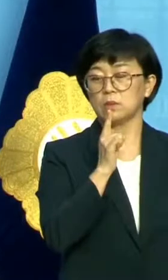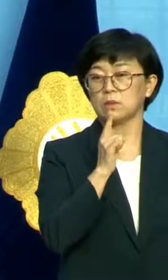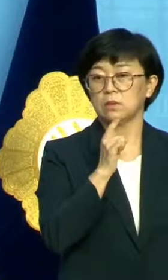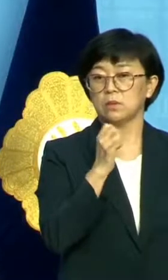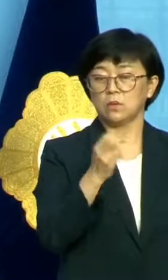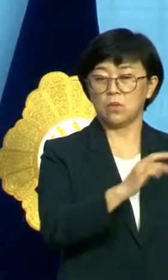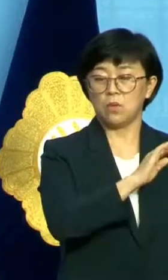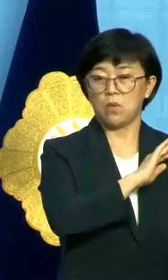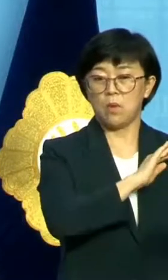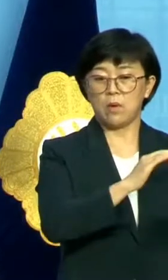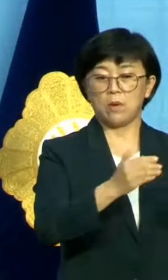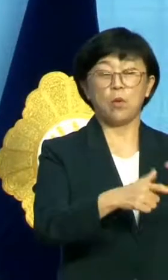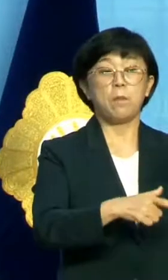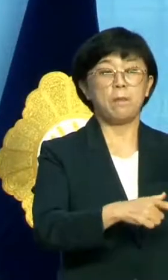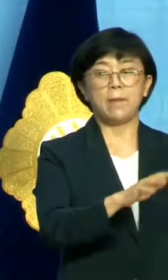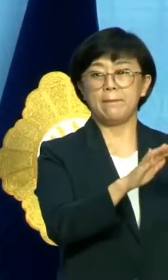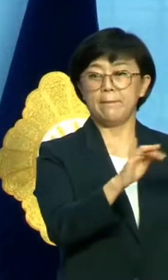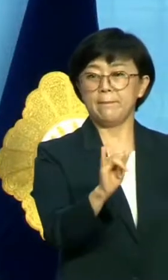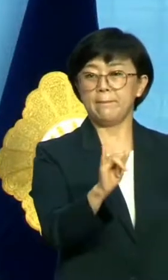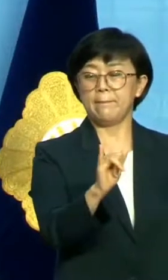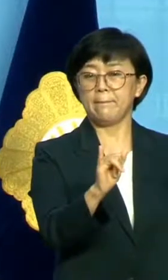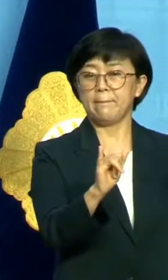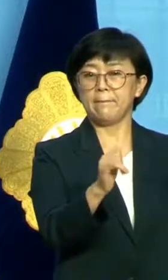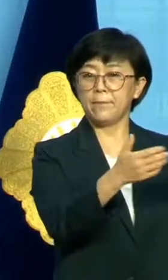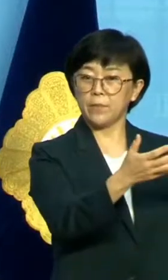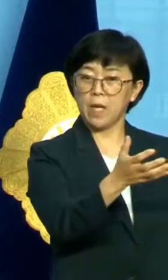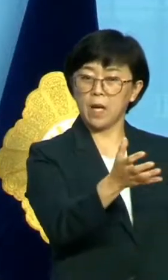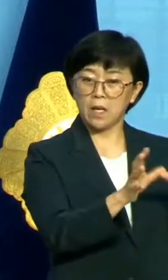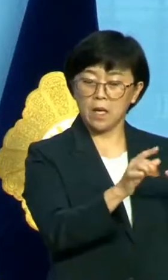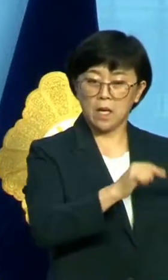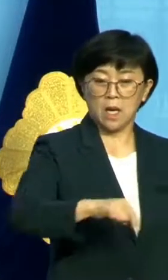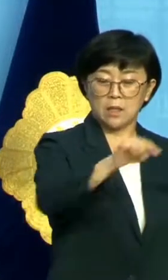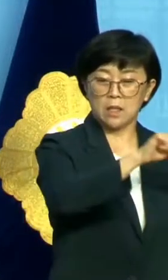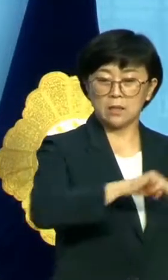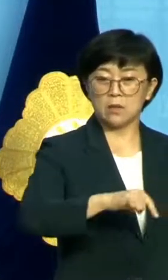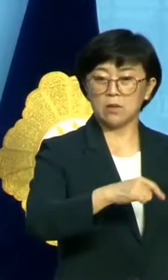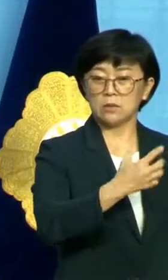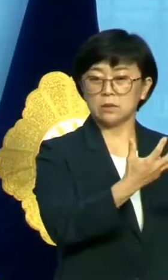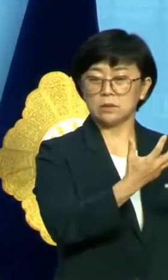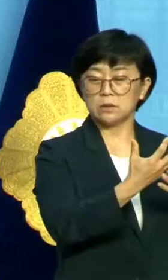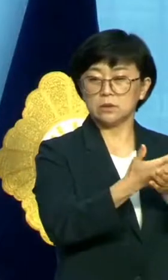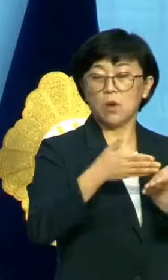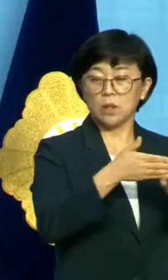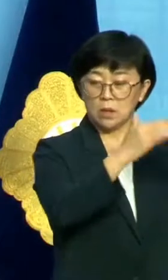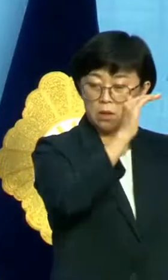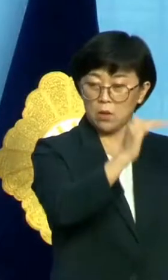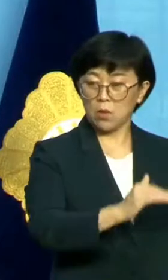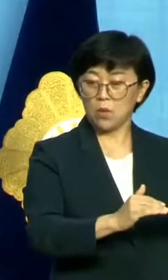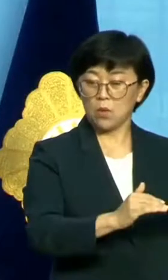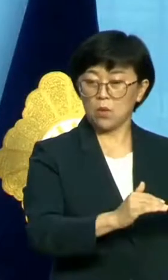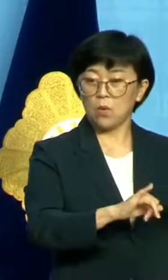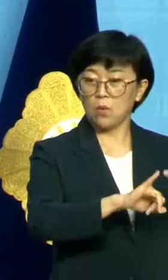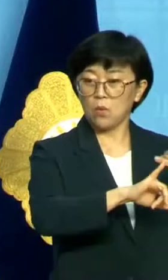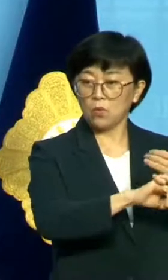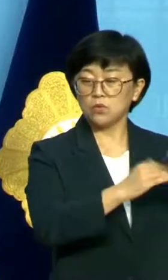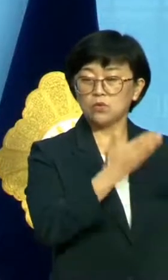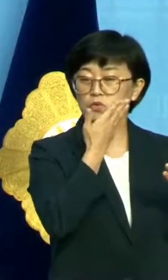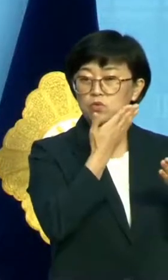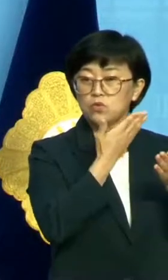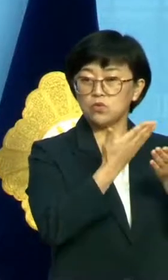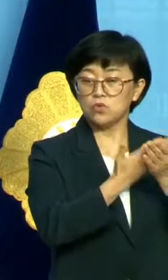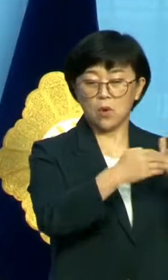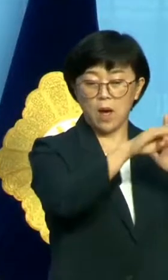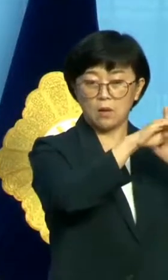또 권리당원 만 명이 당 플랫폼을 통해서 청원하는 내용에 대해서는 반드시 중요한